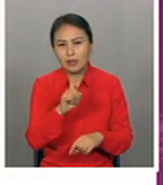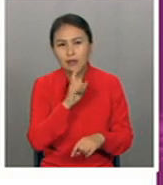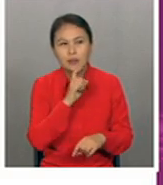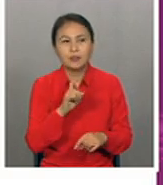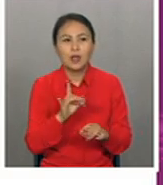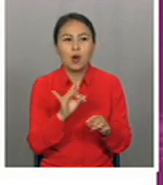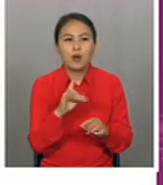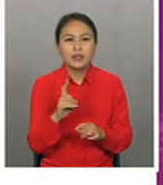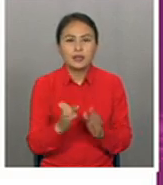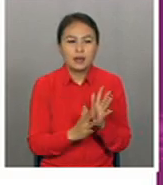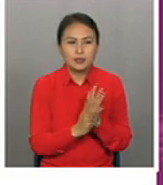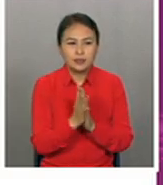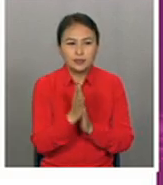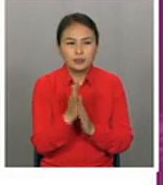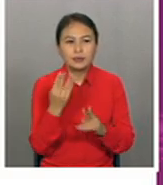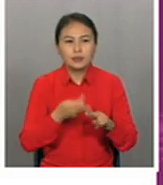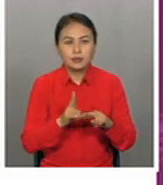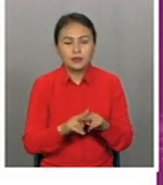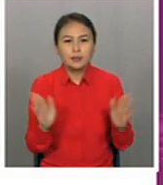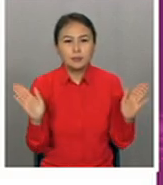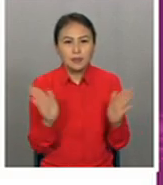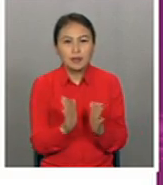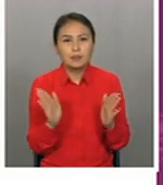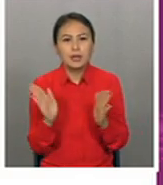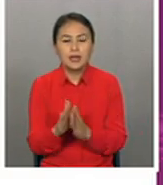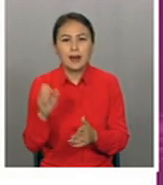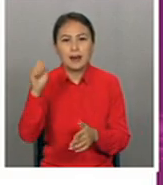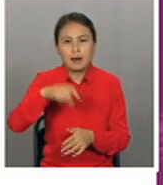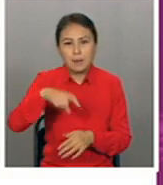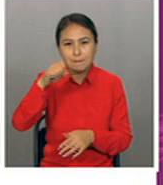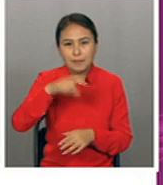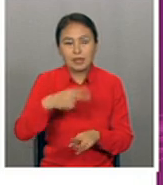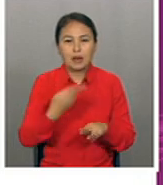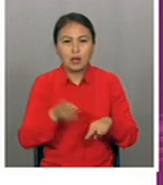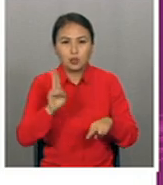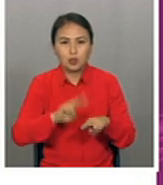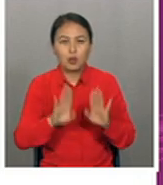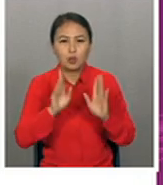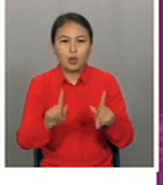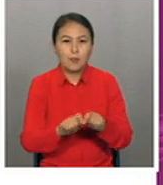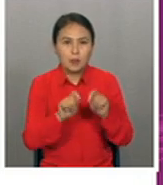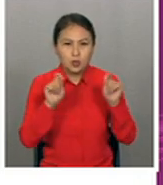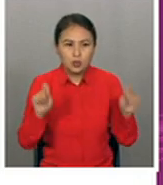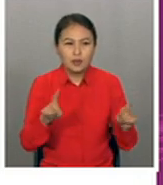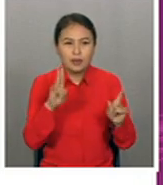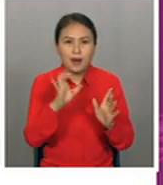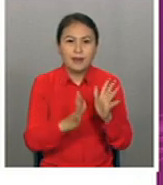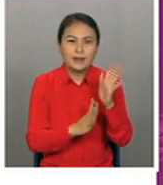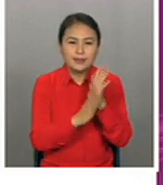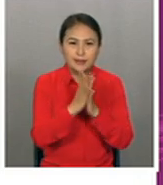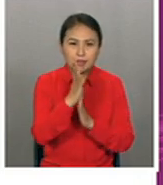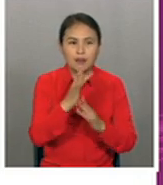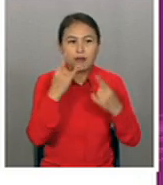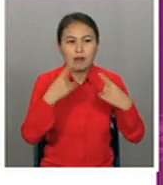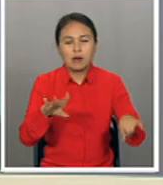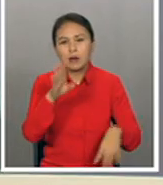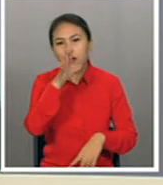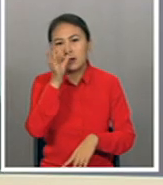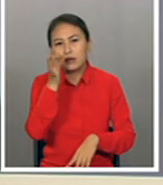ребята, это маленькие-маленькие капельки воды, которые образуются на растениях рано